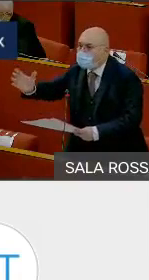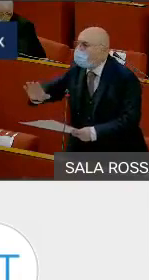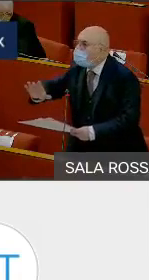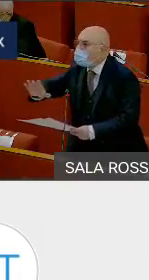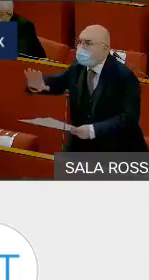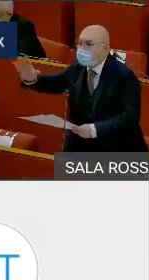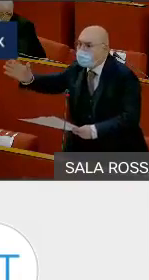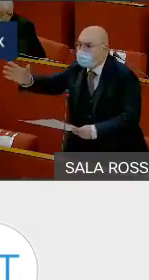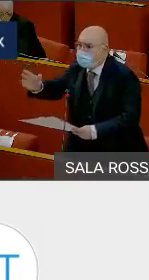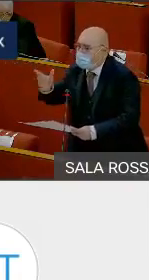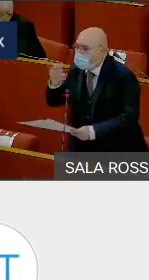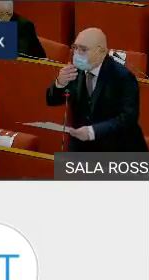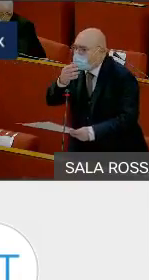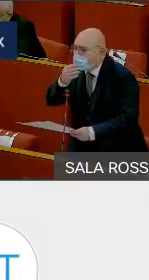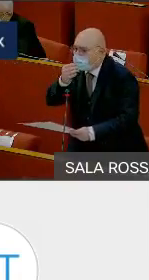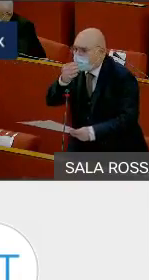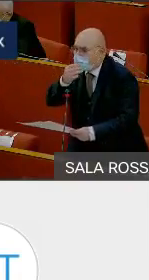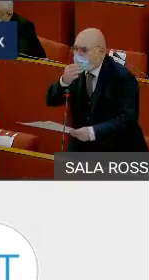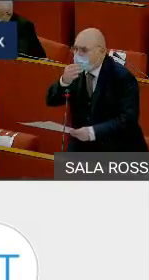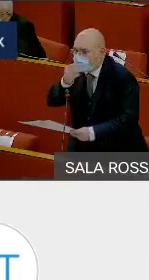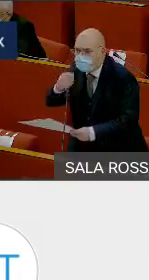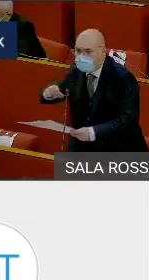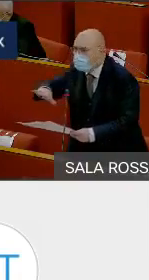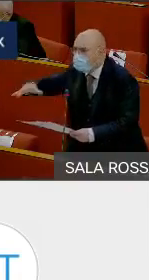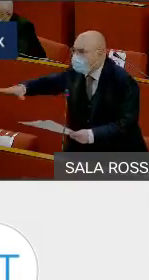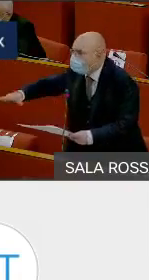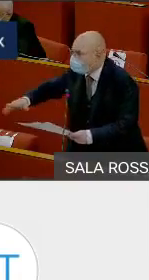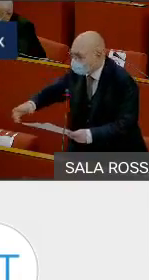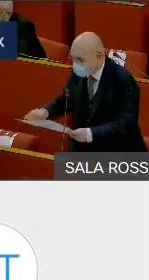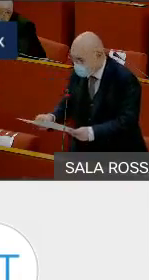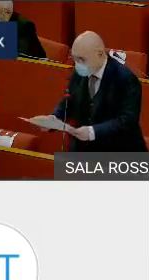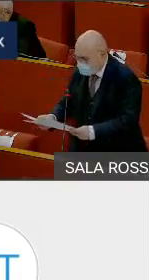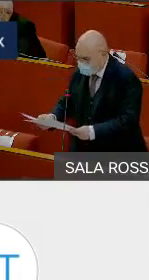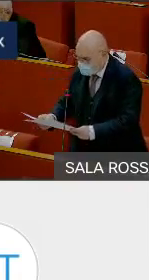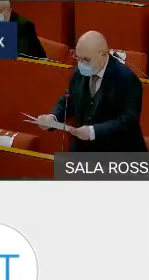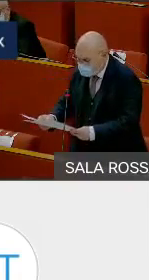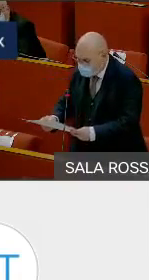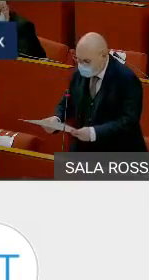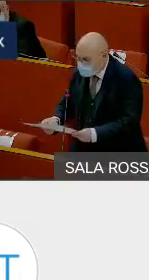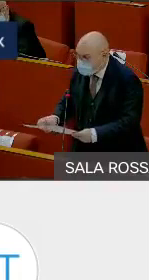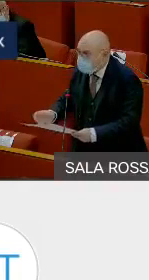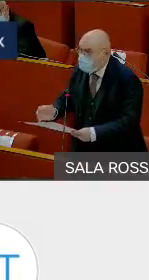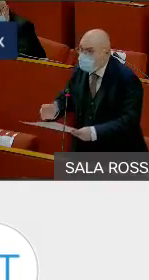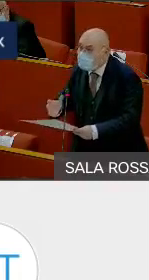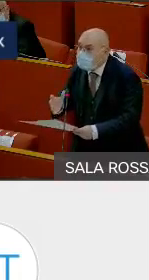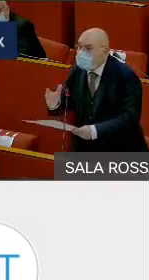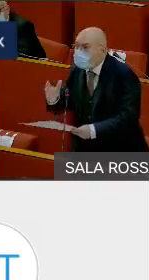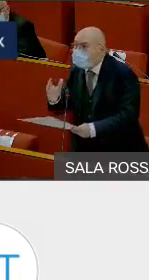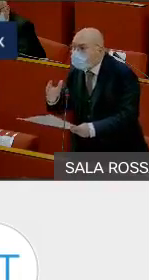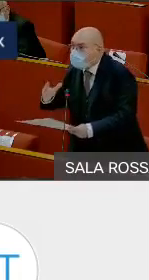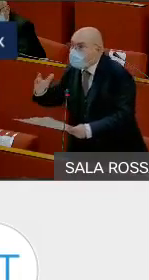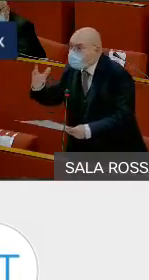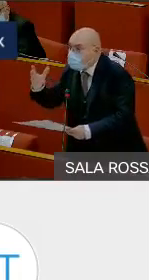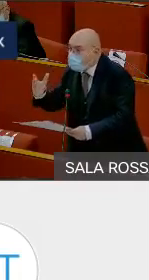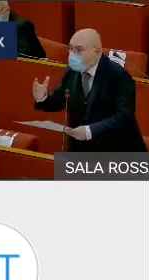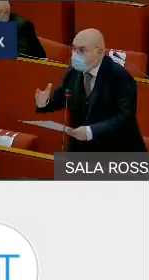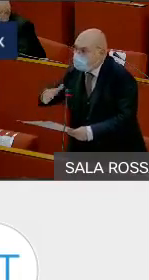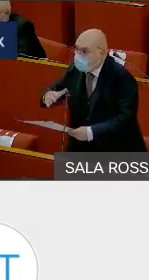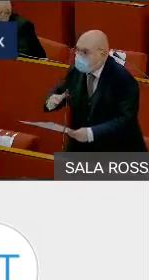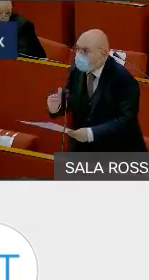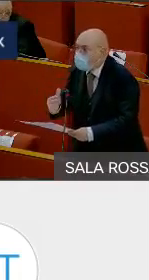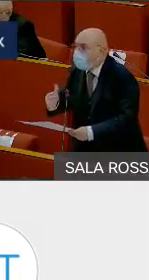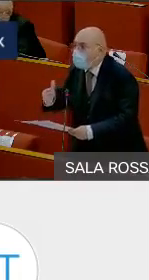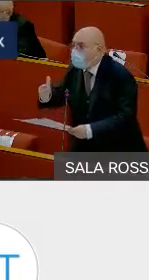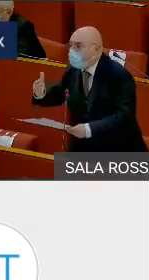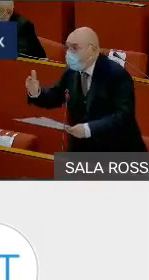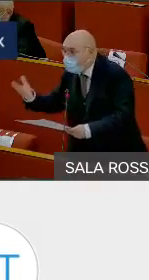qualcuno che deve coltivare ma che non è per forza un contadino secondo questa stessa delibera questa correlazione tra